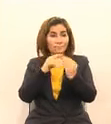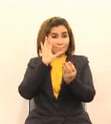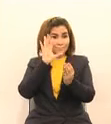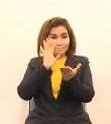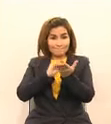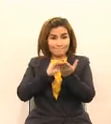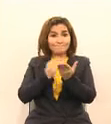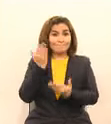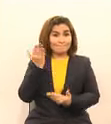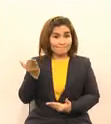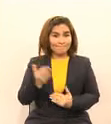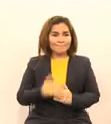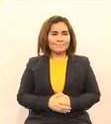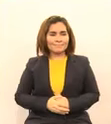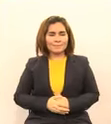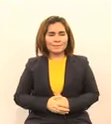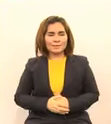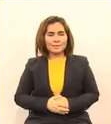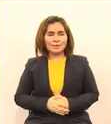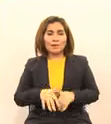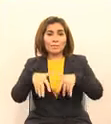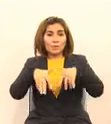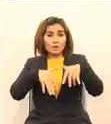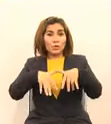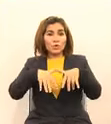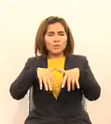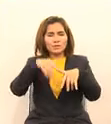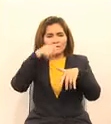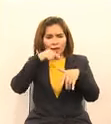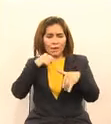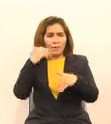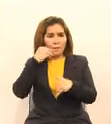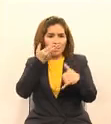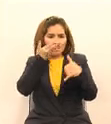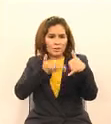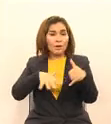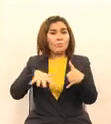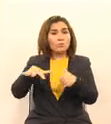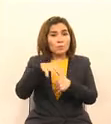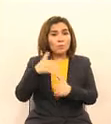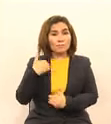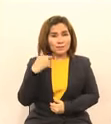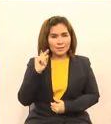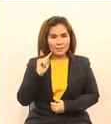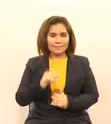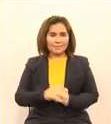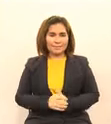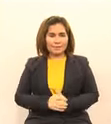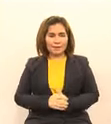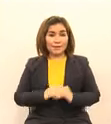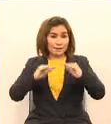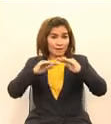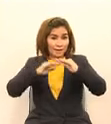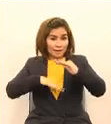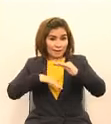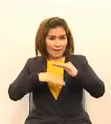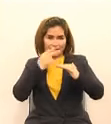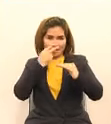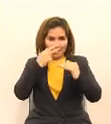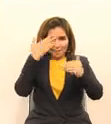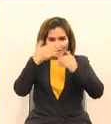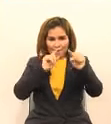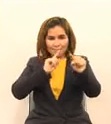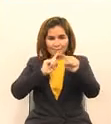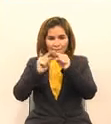เห็นเกี่ยวกับพฤติกรรมทั่วไปของประชาชนชาวไทยนะครับซึ่งด้านล่างนะครับแกนด้านล่างจะเป็นพฤติกรรมประเภทต่างๆน